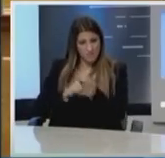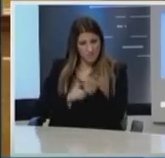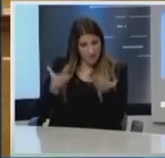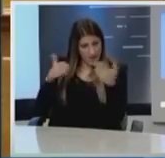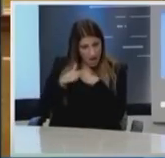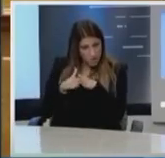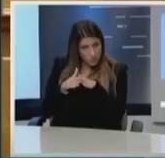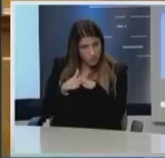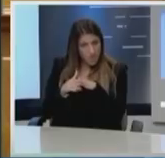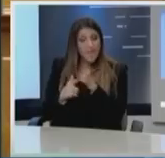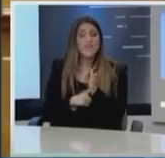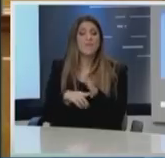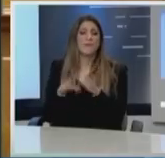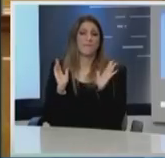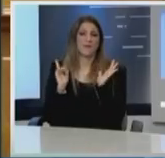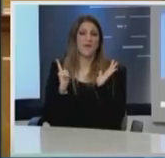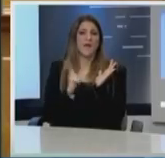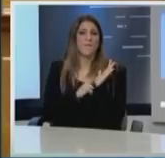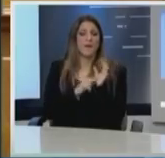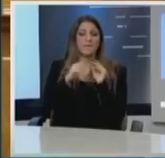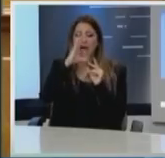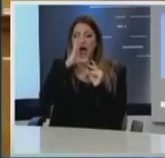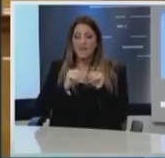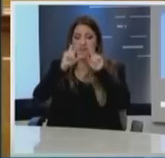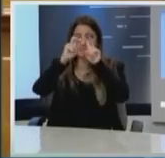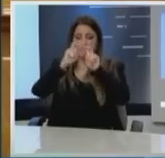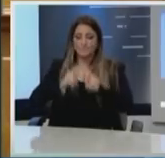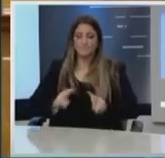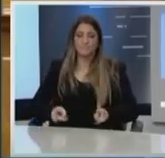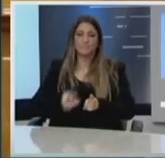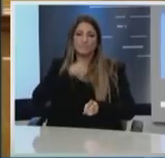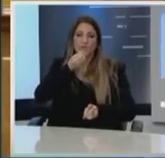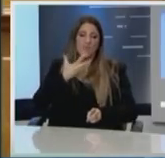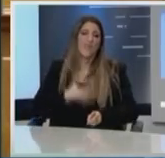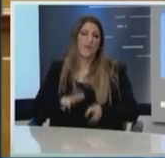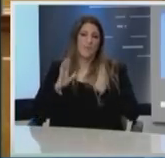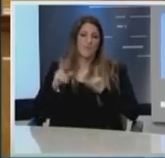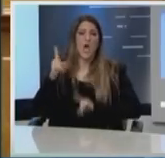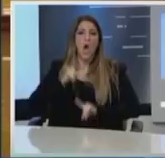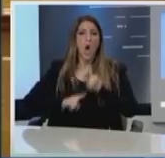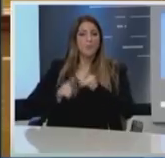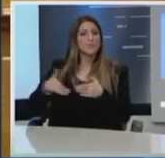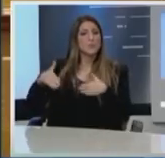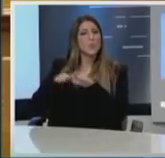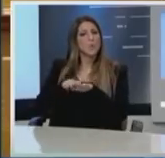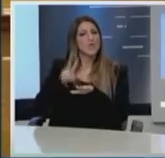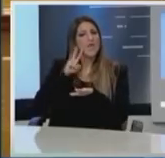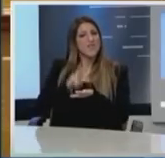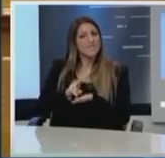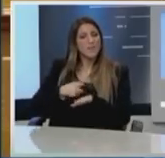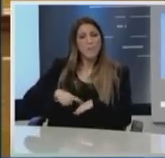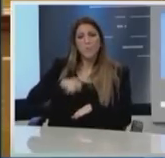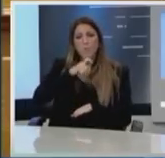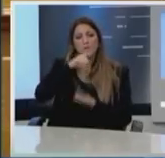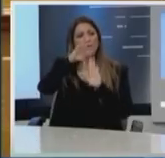Δεν συμφέρον κανένας να το κουκουλώσουμε. Διότι όποιος το κουκουλώσει θα φέρει την ευθύνη για την απαξίωση όλου του πολιτικού